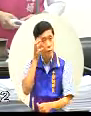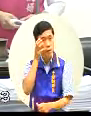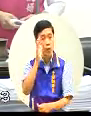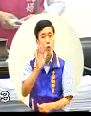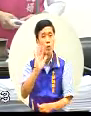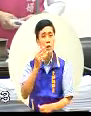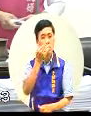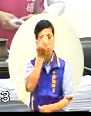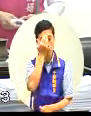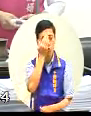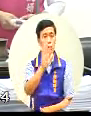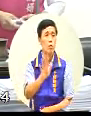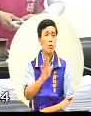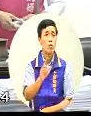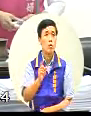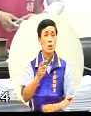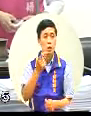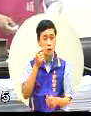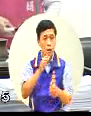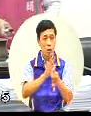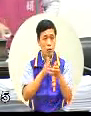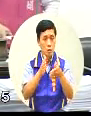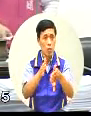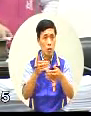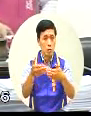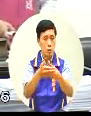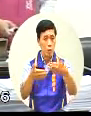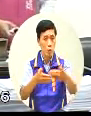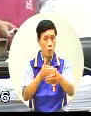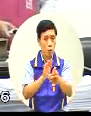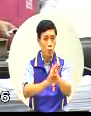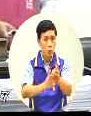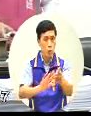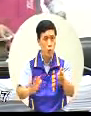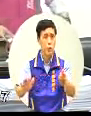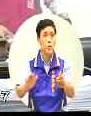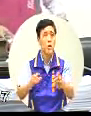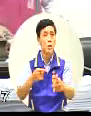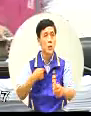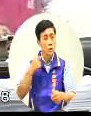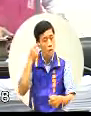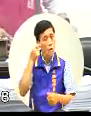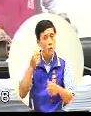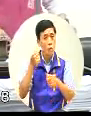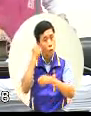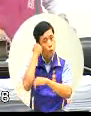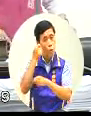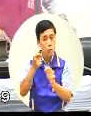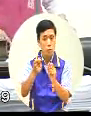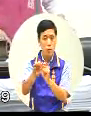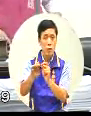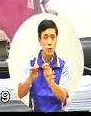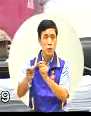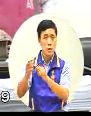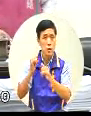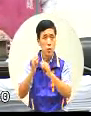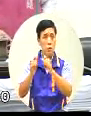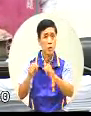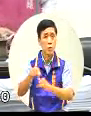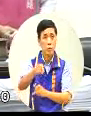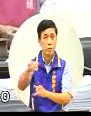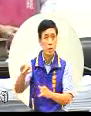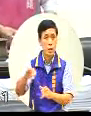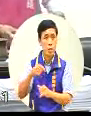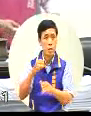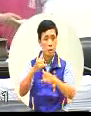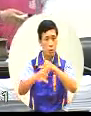欢乐。我若今仔只应用着交通的流量啊是安怎？我相信哦，住伫边啊是居民会非常非常